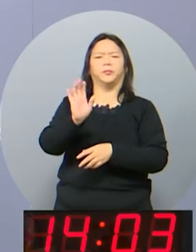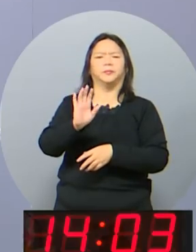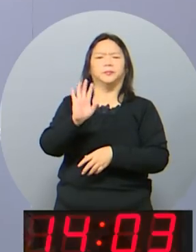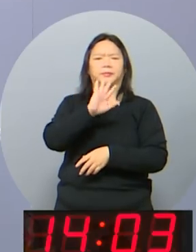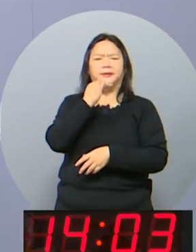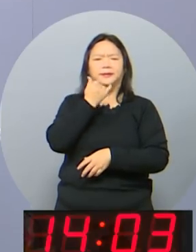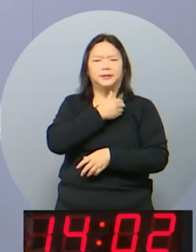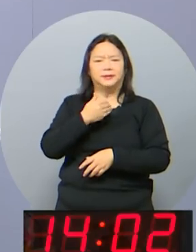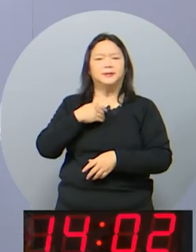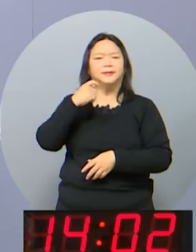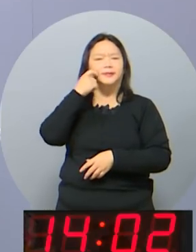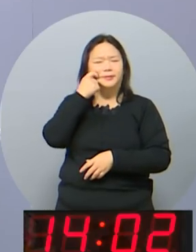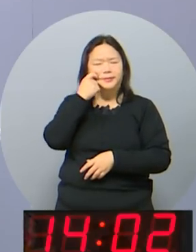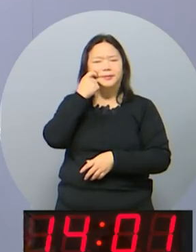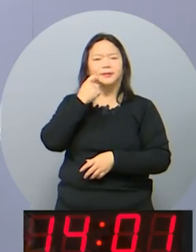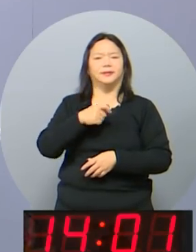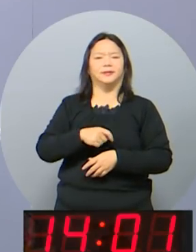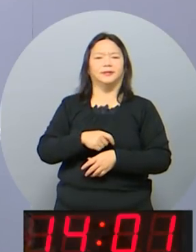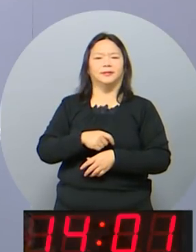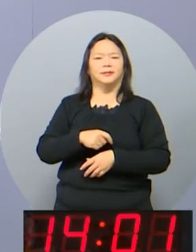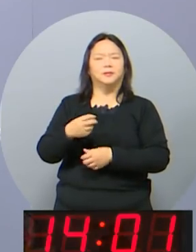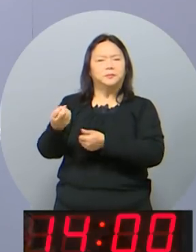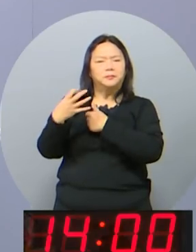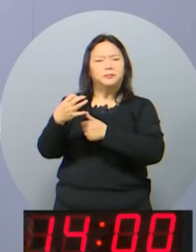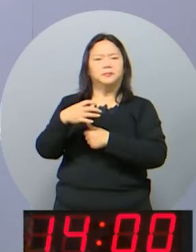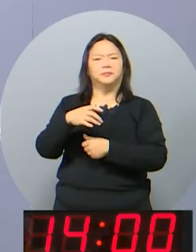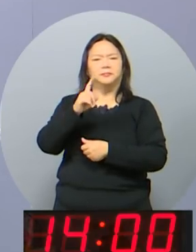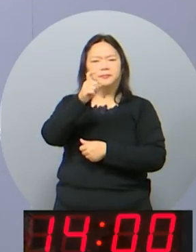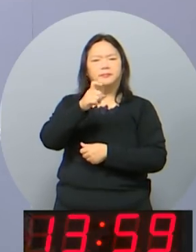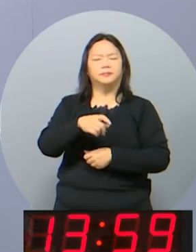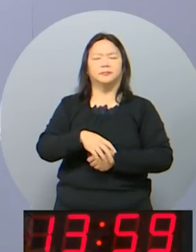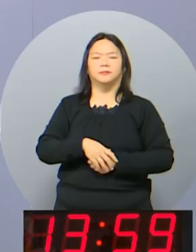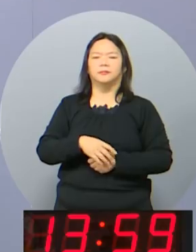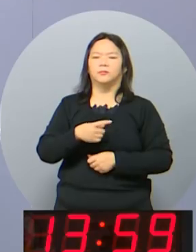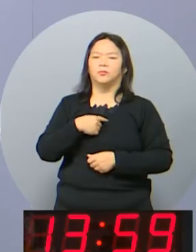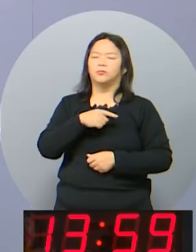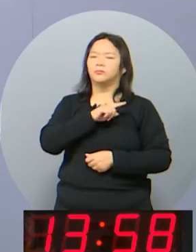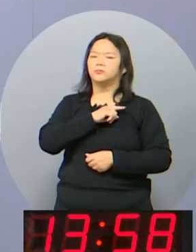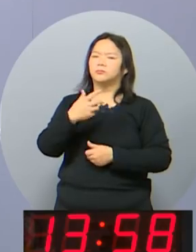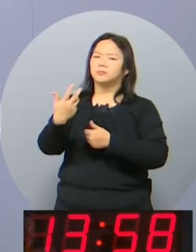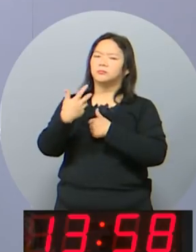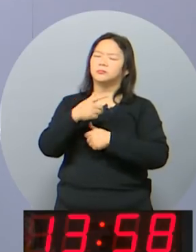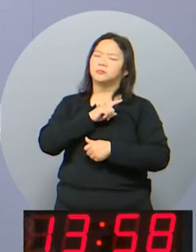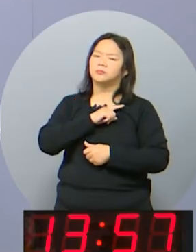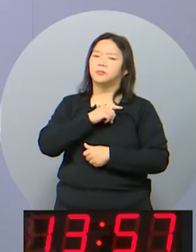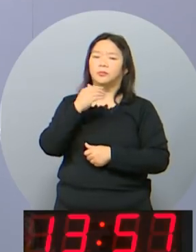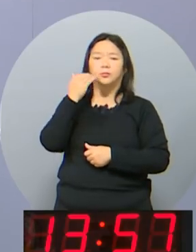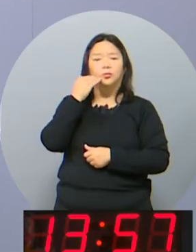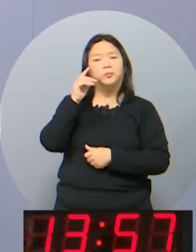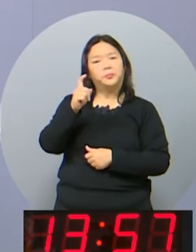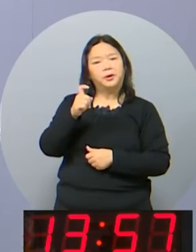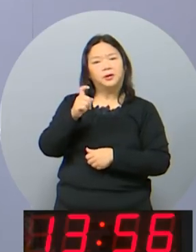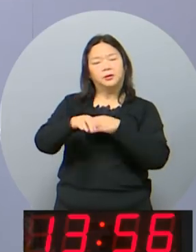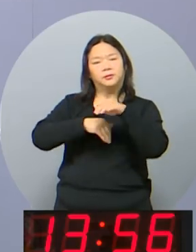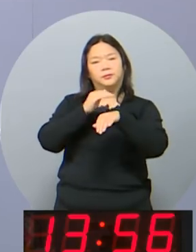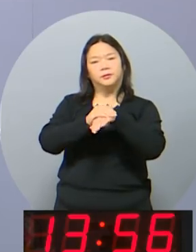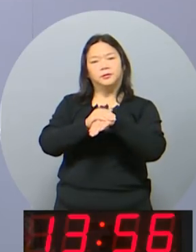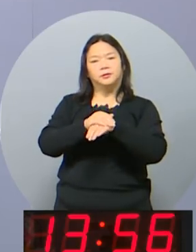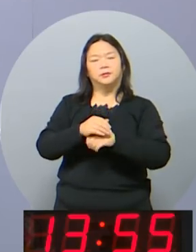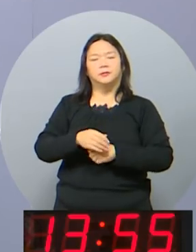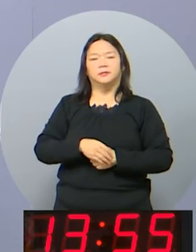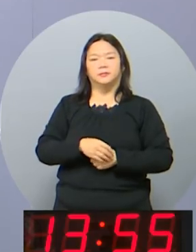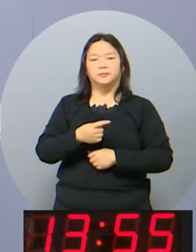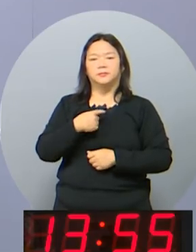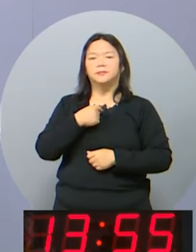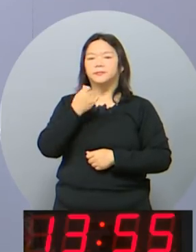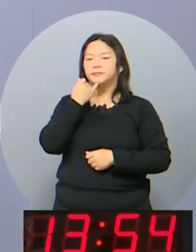不可能完成的一个任务。那我自己问我自己说，如果说不可能完成，那我们